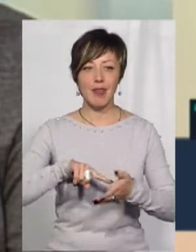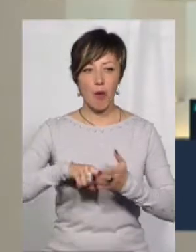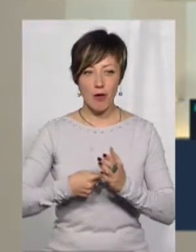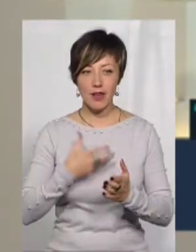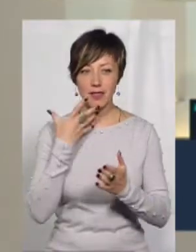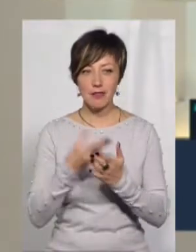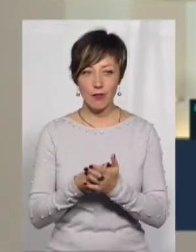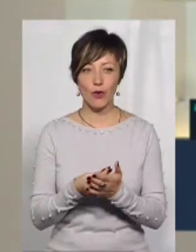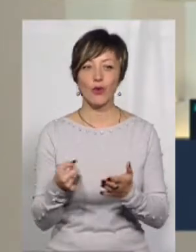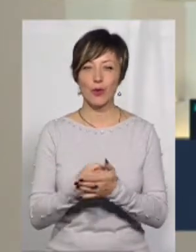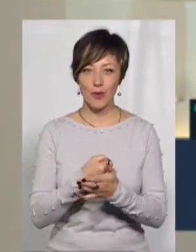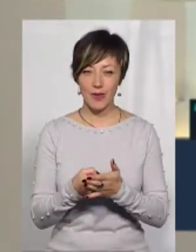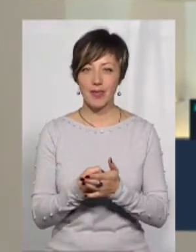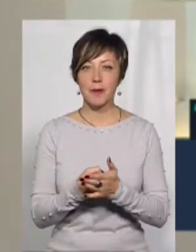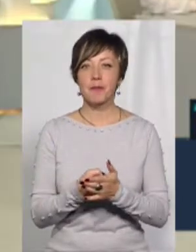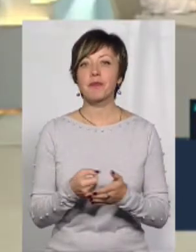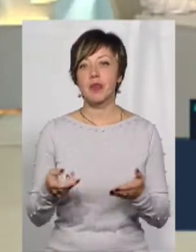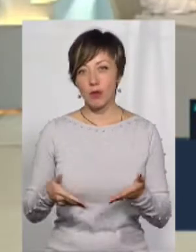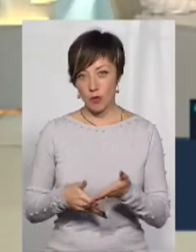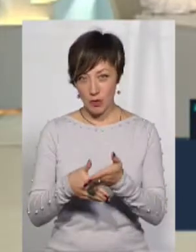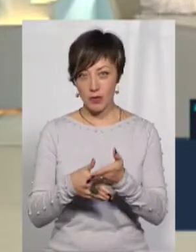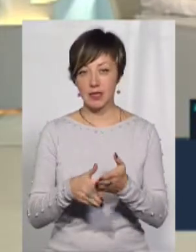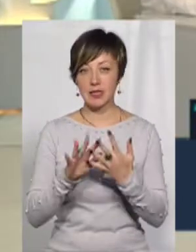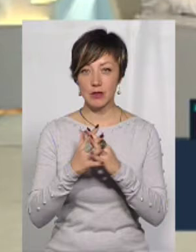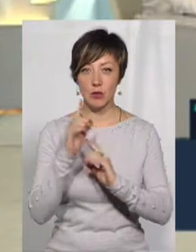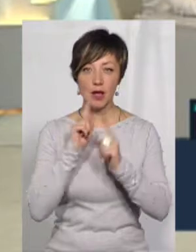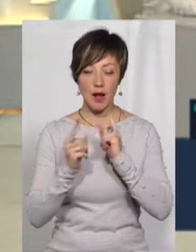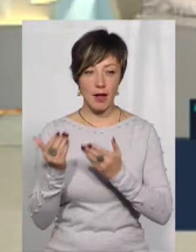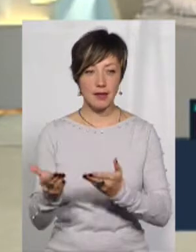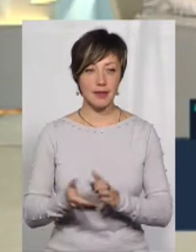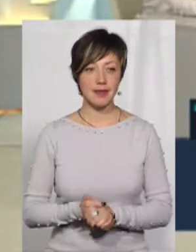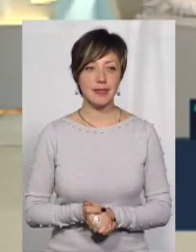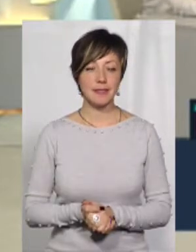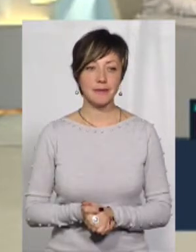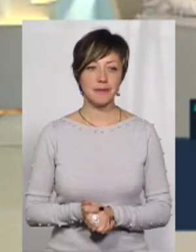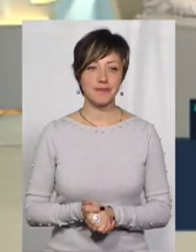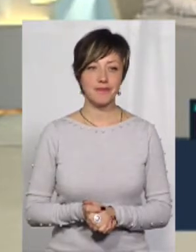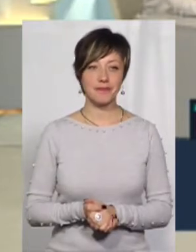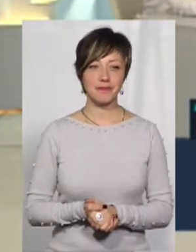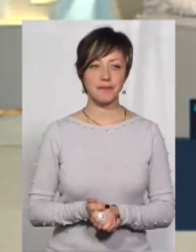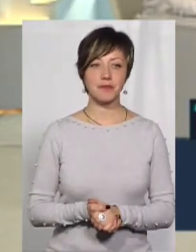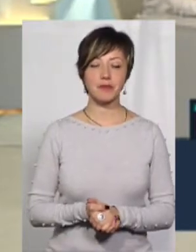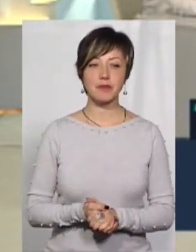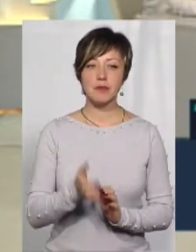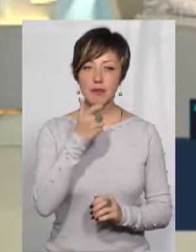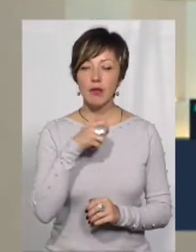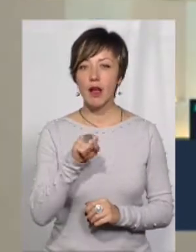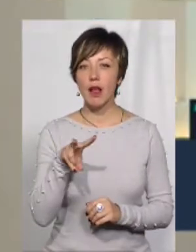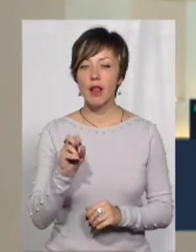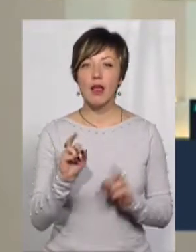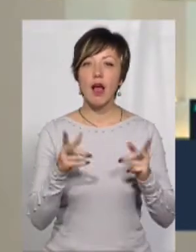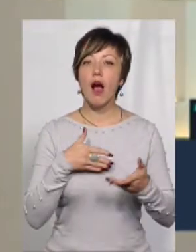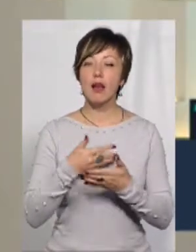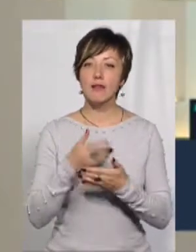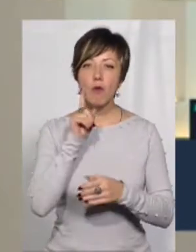наполягли свого добру. І могли все-таки, не без допомоги селищної ради, сільської ради, власне, але допомогли. Пані Алло, а загалом наскільки